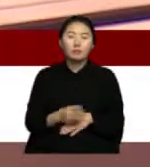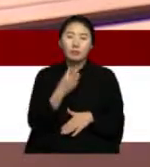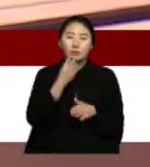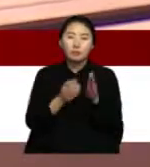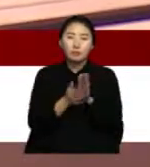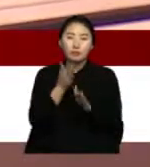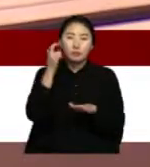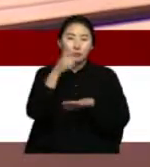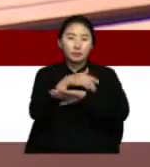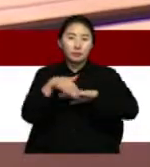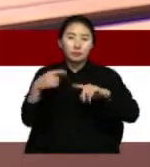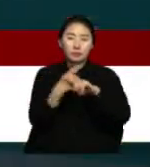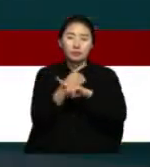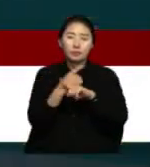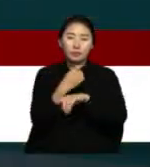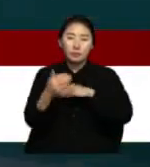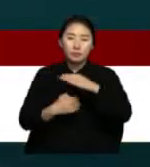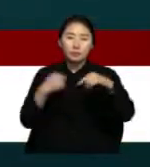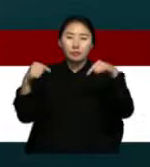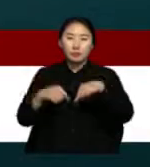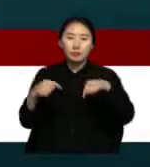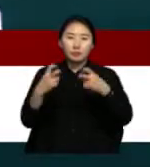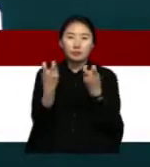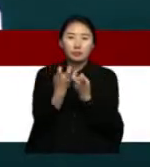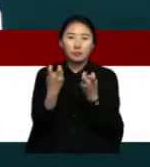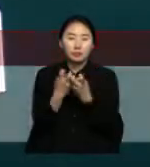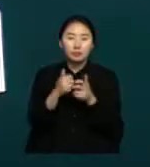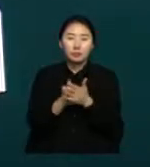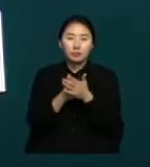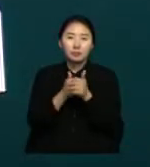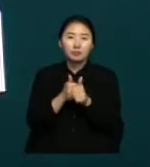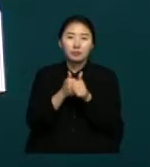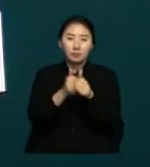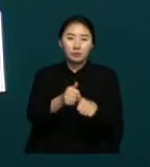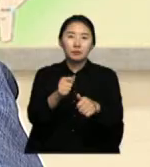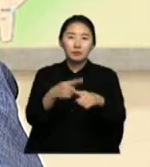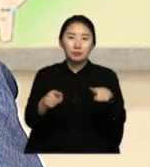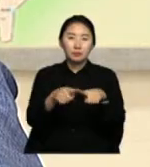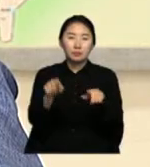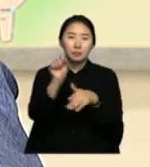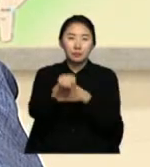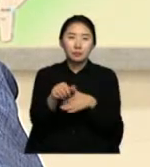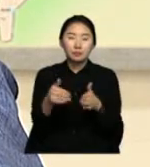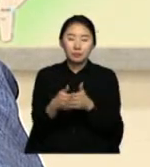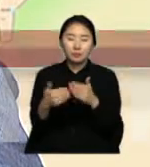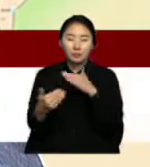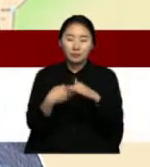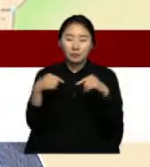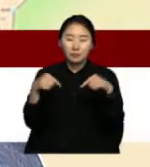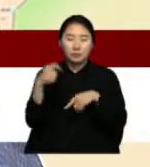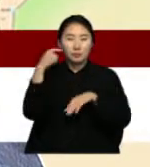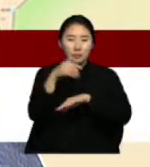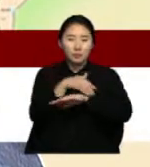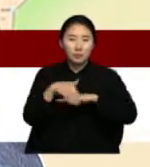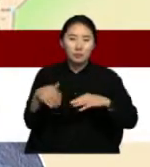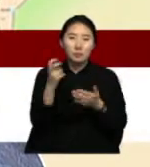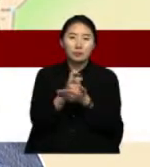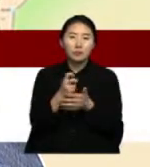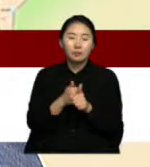서울시의 도시계획 변경 사전협상 제도에 따라 심의를 통과했습니다. 사전협상 도시계획 제도에